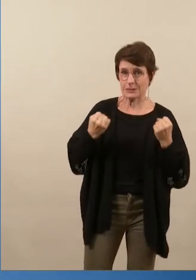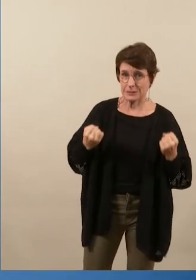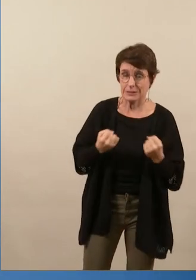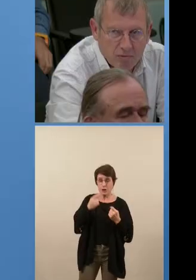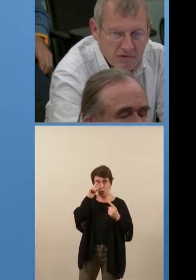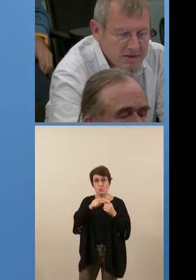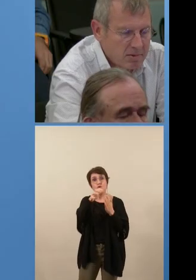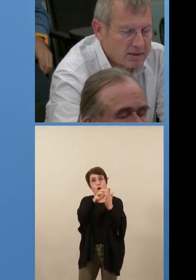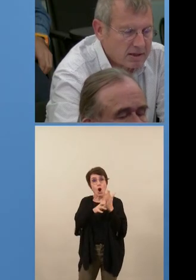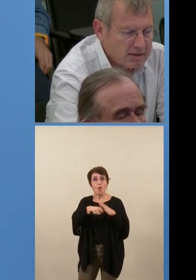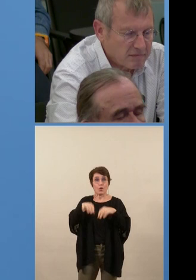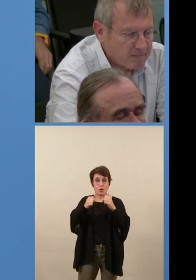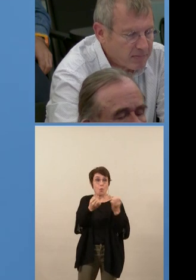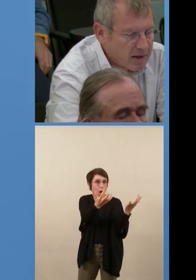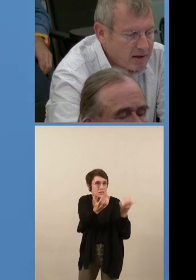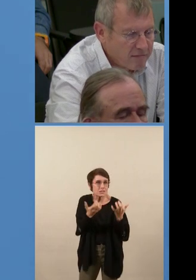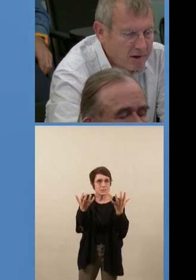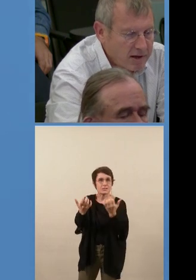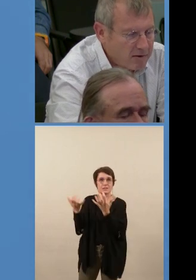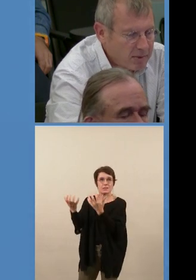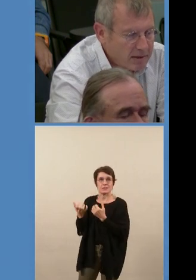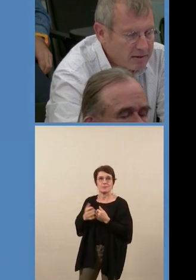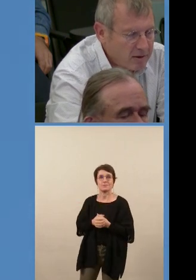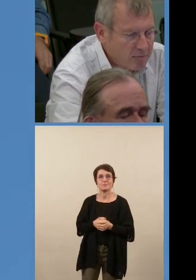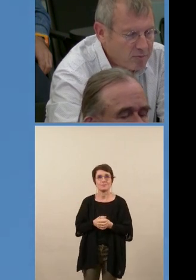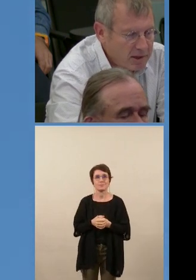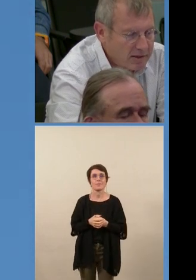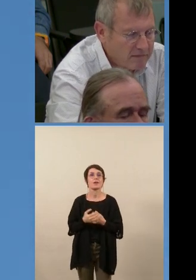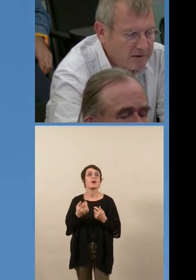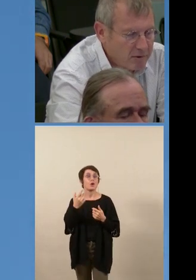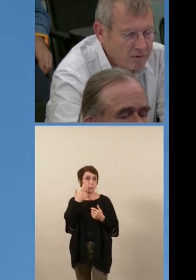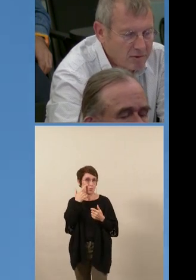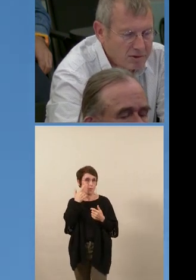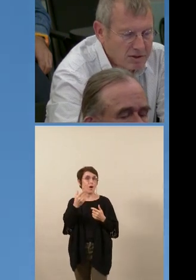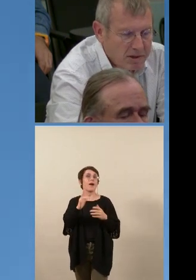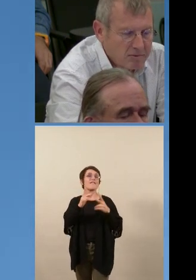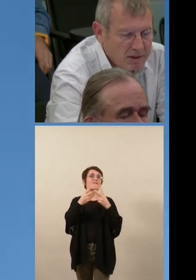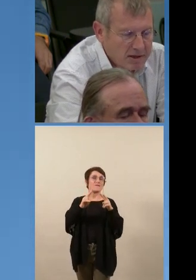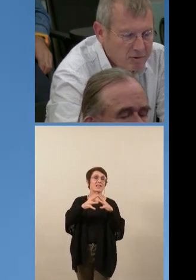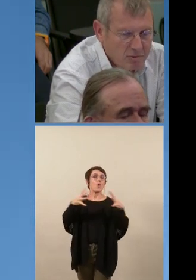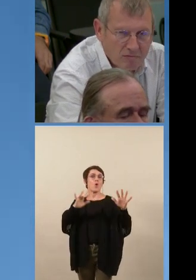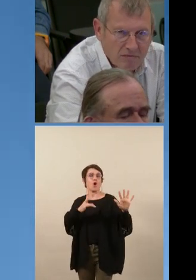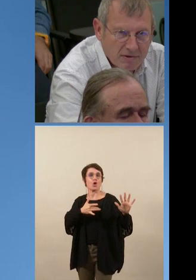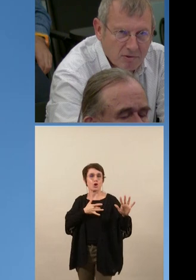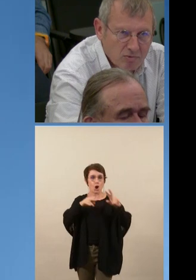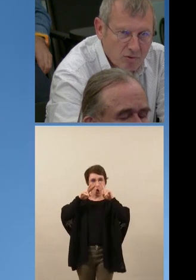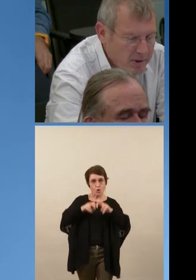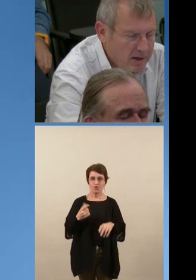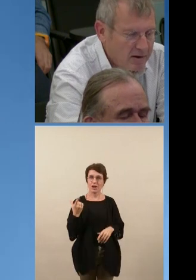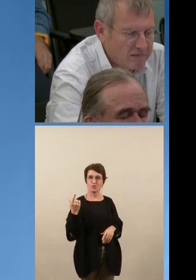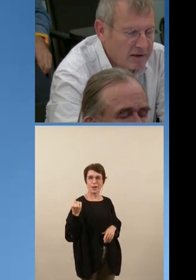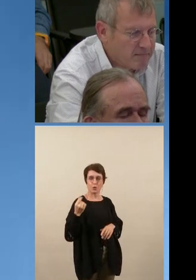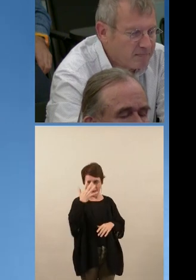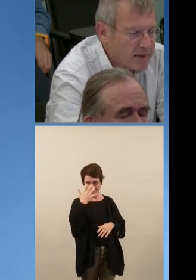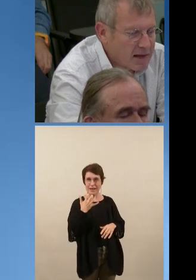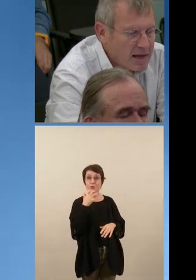d'emploi encore plus visibles et attractiv voir la campagne grand public ville au grand cœur recherche partenairire sérieux que vous avez sans doute repéré